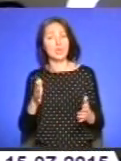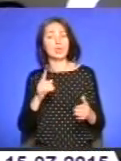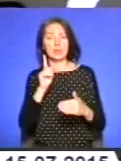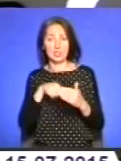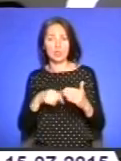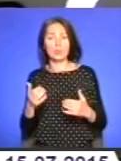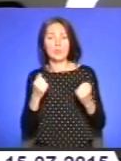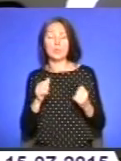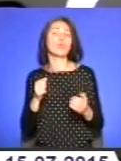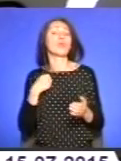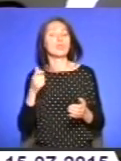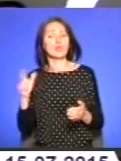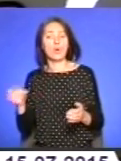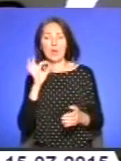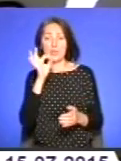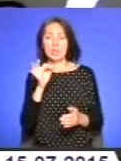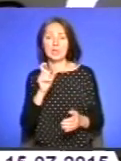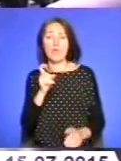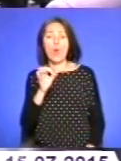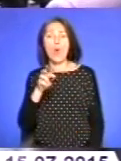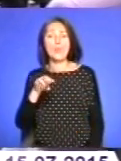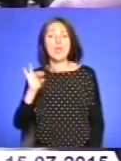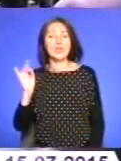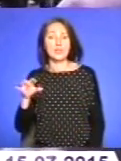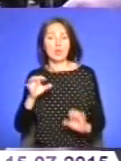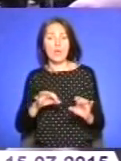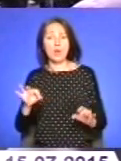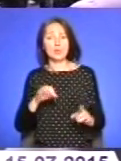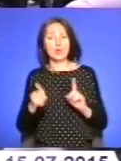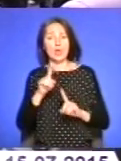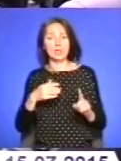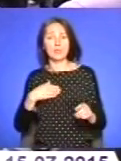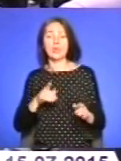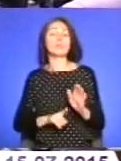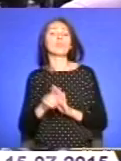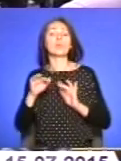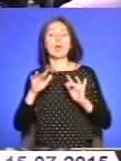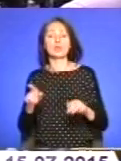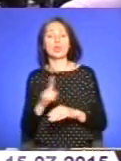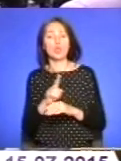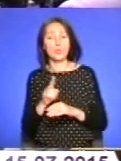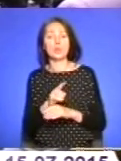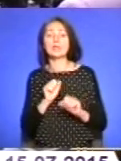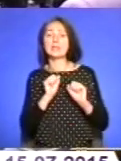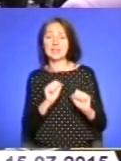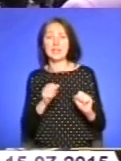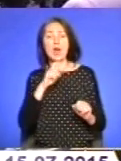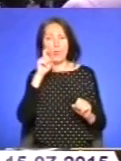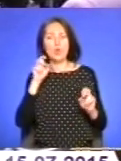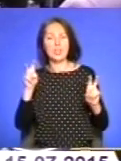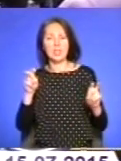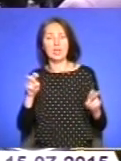зазначив голова обласної ради Василь Хомінець. Ми започаткували акцію «Тернопільщина захисникам України», в рамках